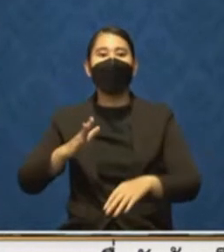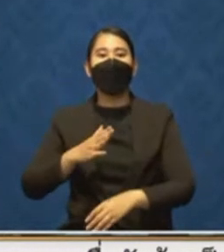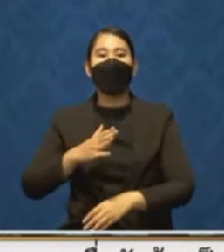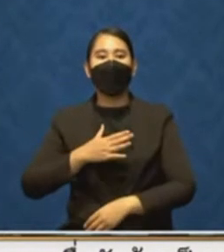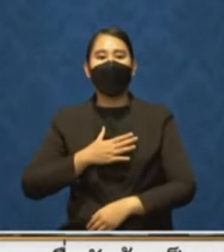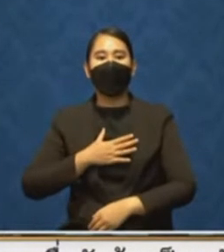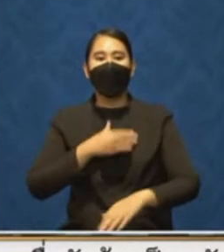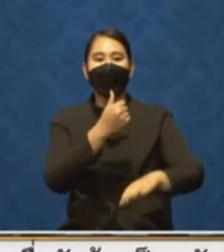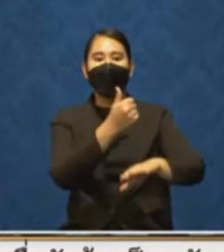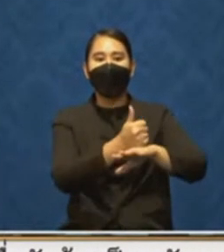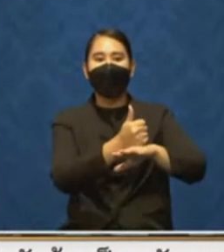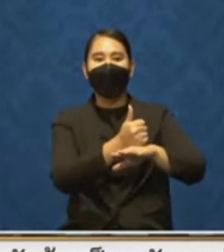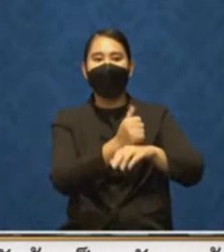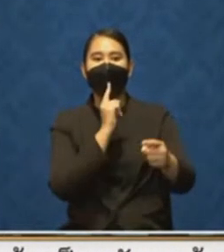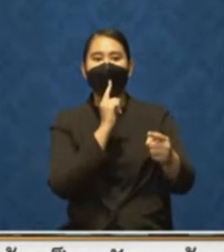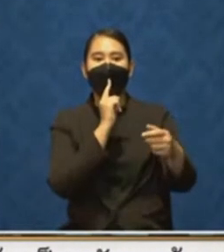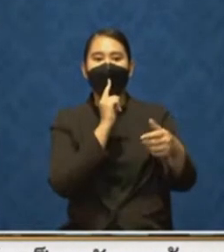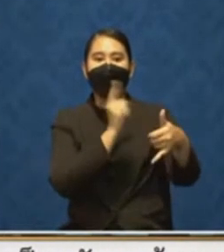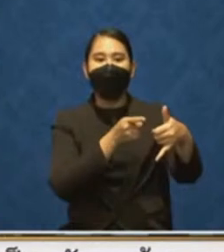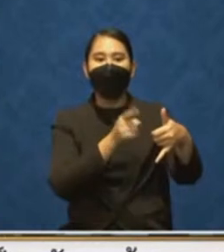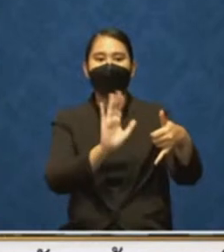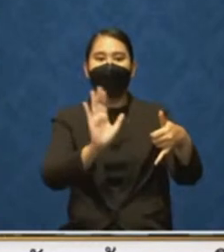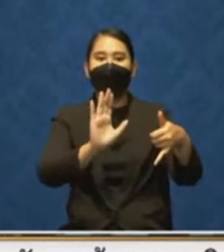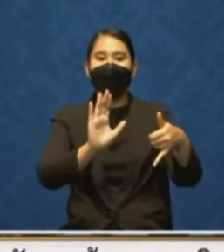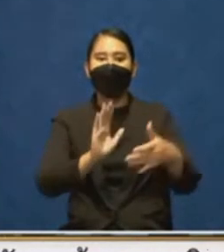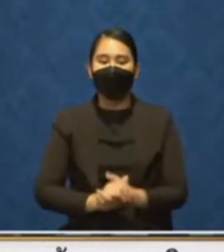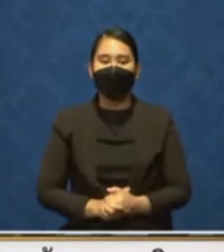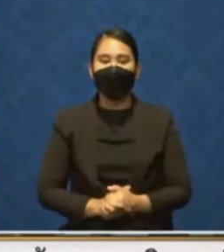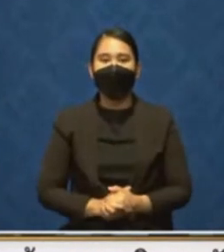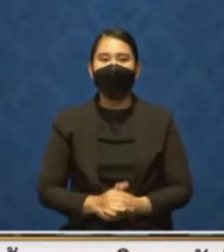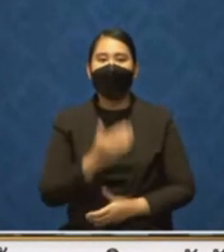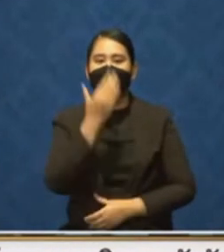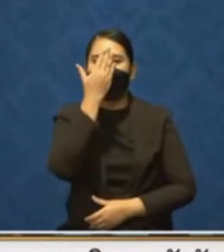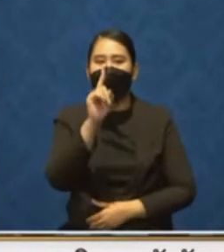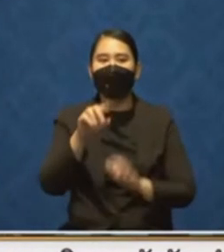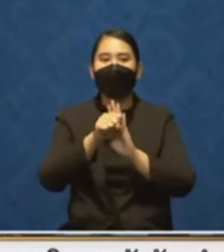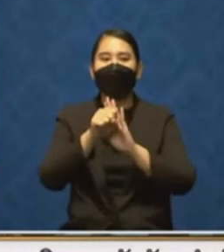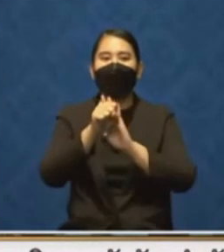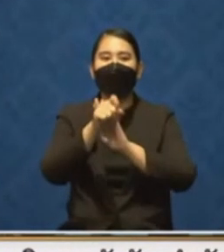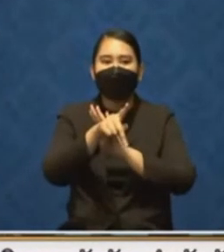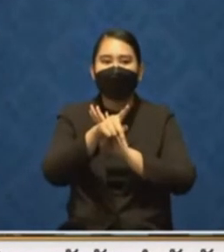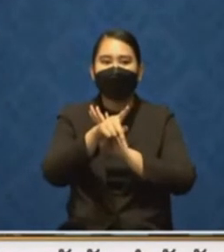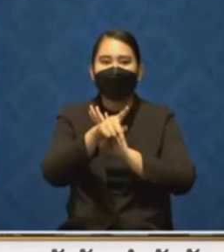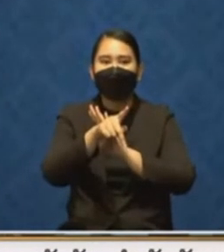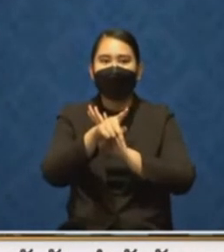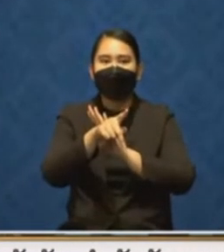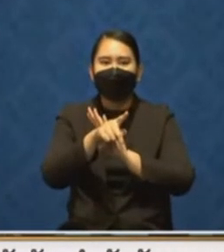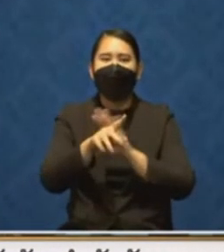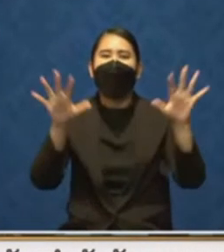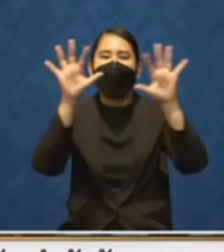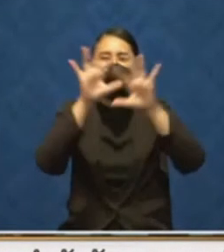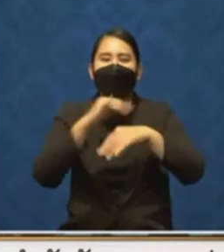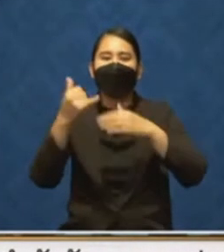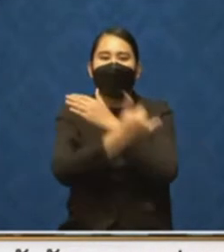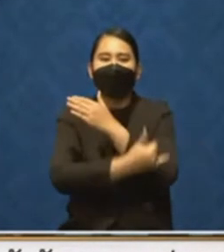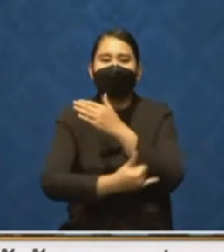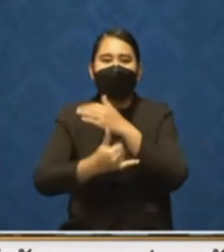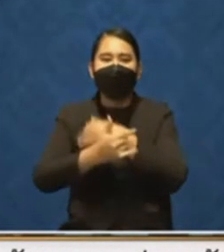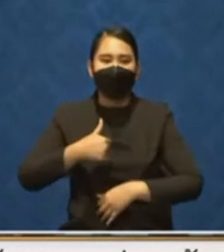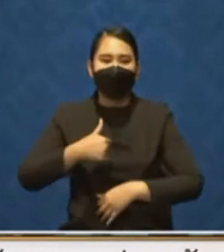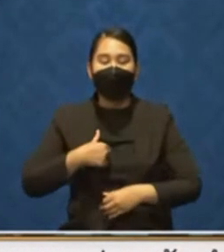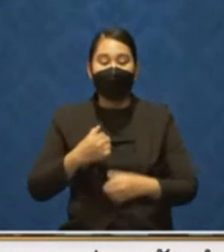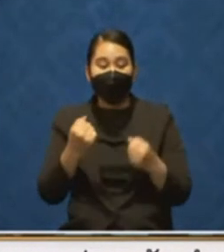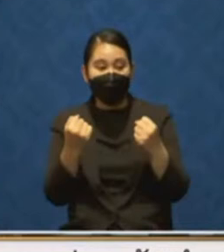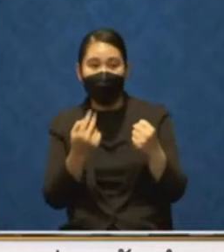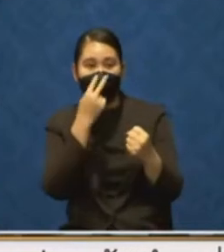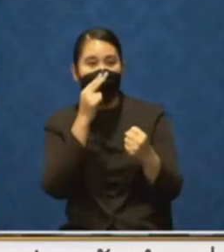รีคอฟนะผมเชื่อว่าท่านคงไม่คิดเรื่องแบบนี้หรอกเพราะว่าสุพรรณบุรีท่านกันแทบจะเป็นประเทศแล้วล่ะผมไปทีไรโอ้โห